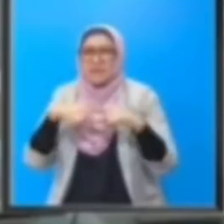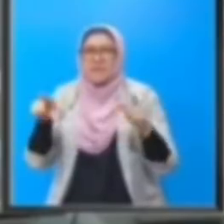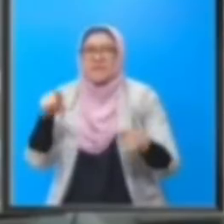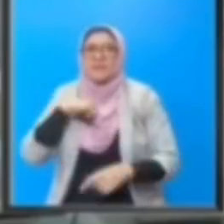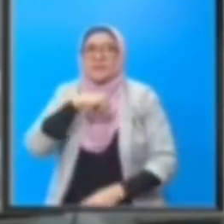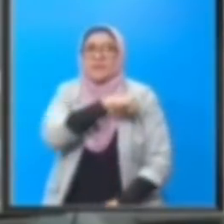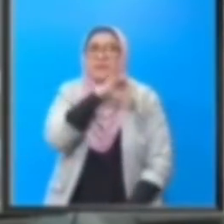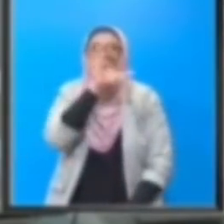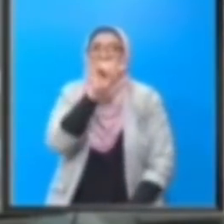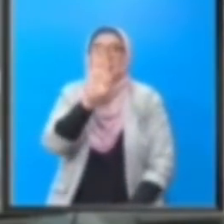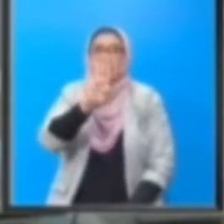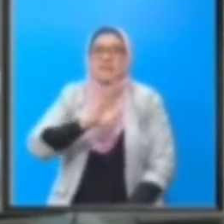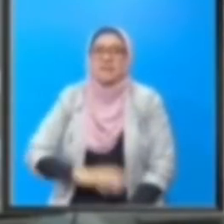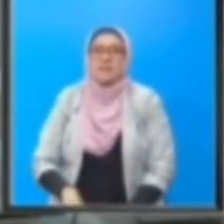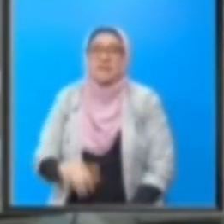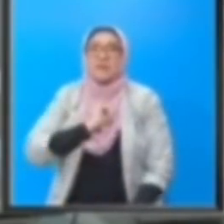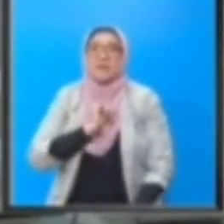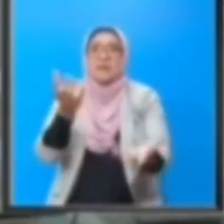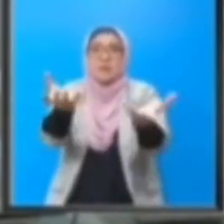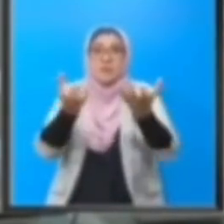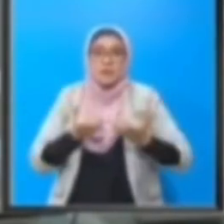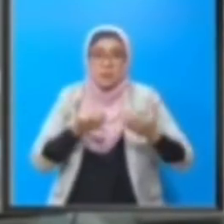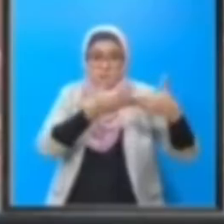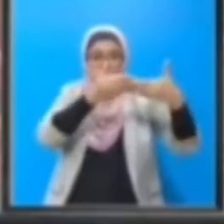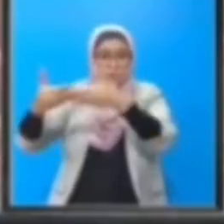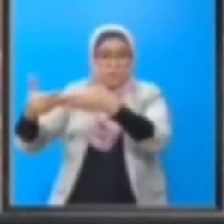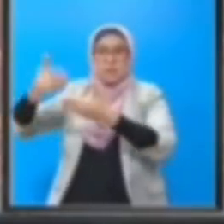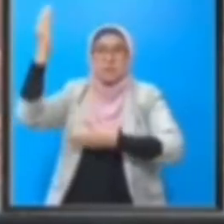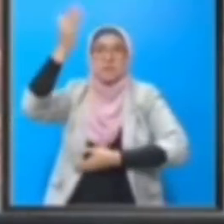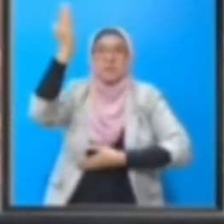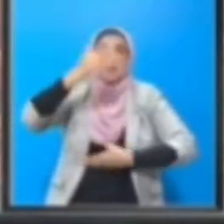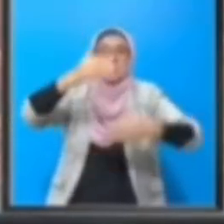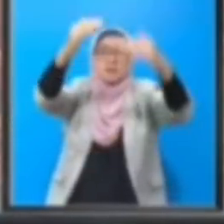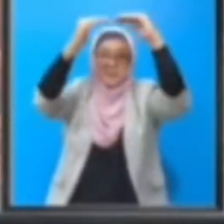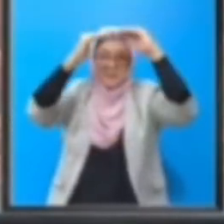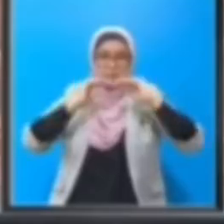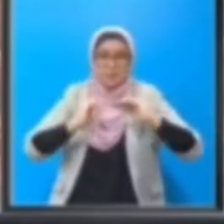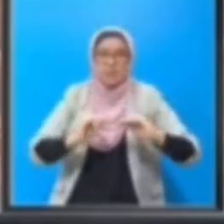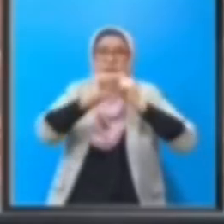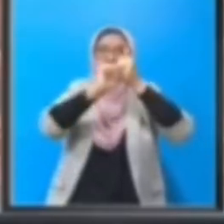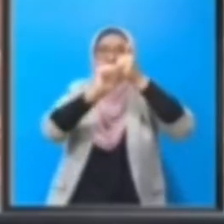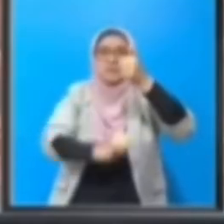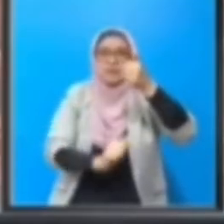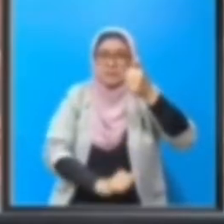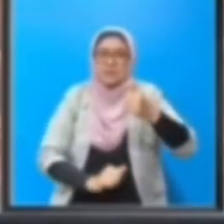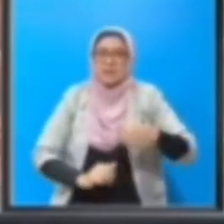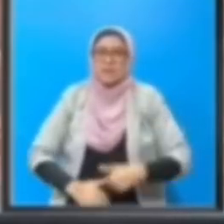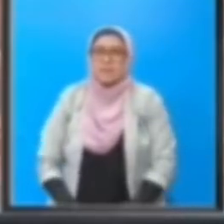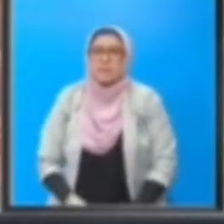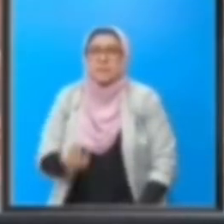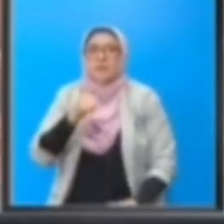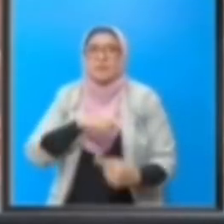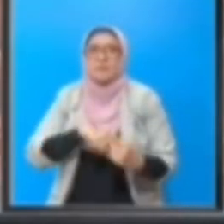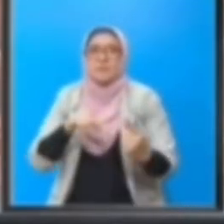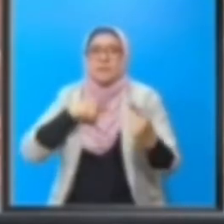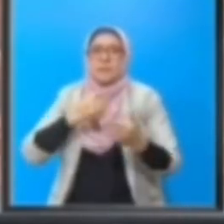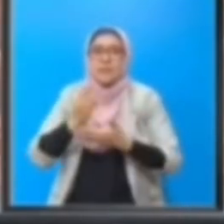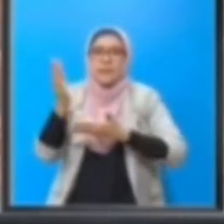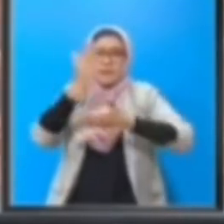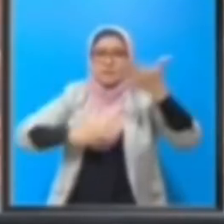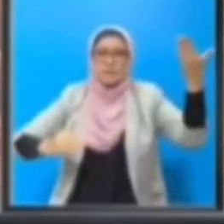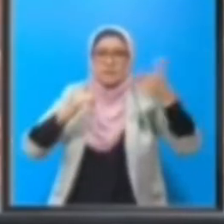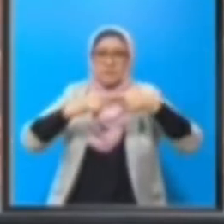Ahli berhormat, saya ingin teruskan perbahasan di peringkat jawatan kuasa. Kepala